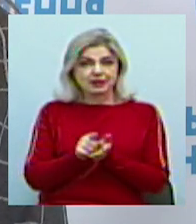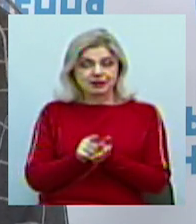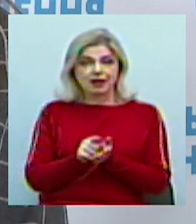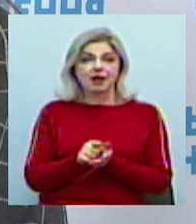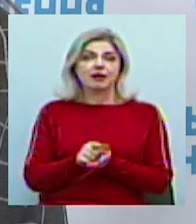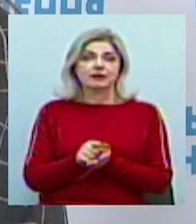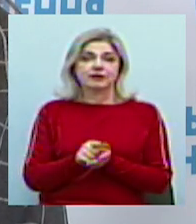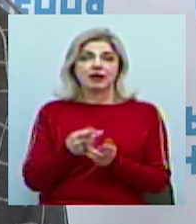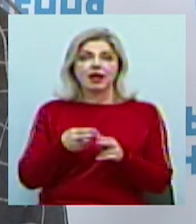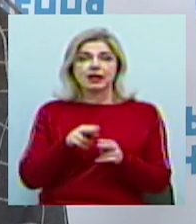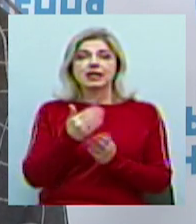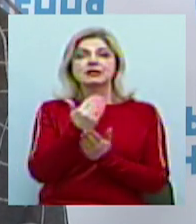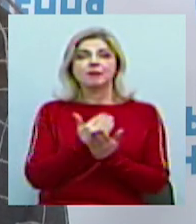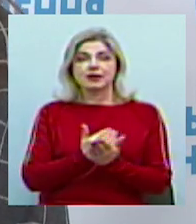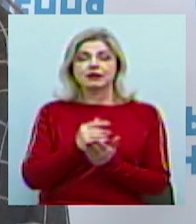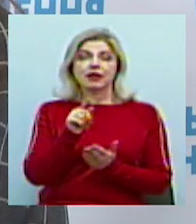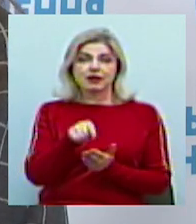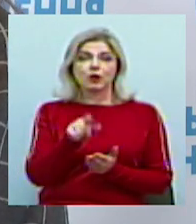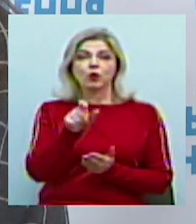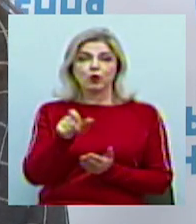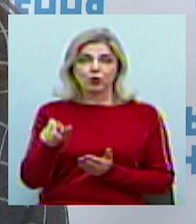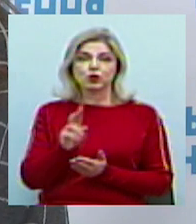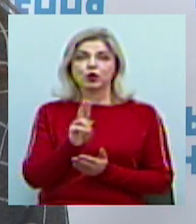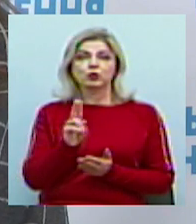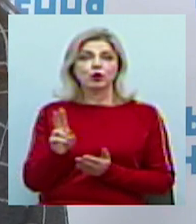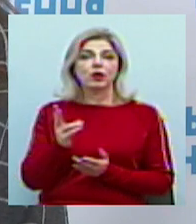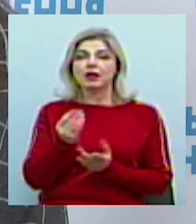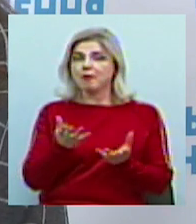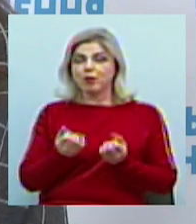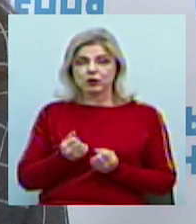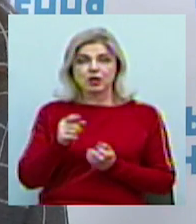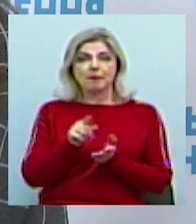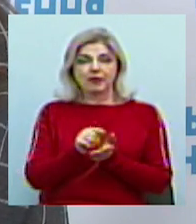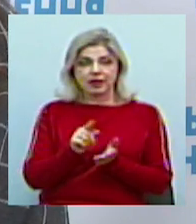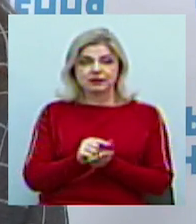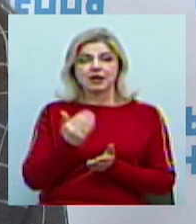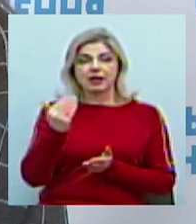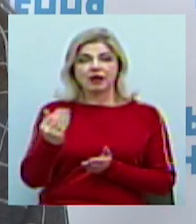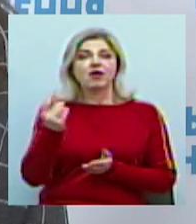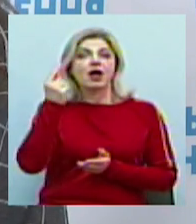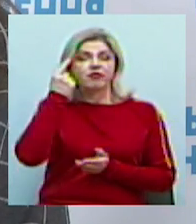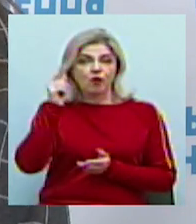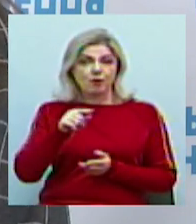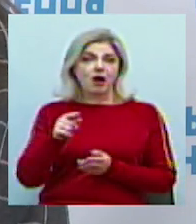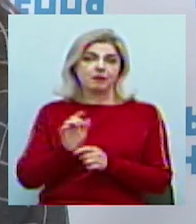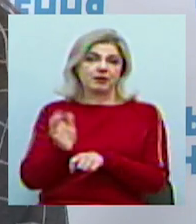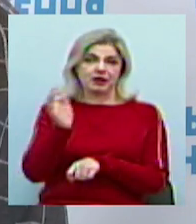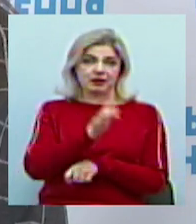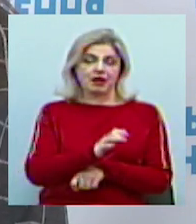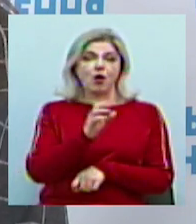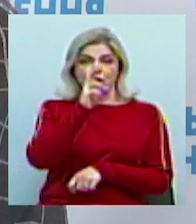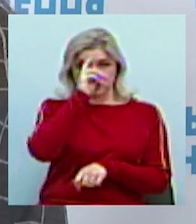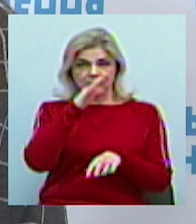Ті списки, ті особи, які не отримують пенсії, всі дані про них пішли до Ощадбанку. Відповідно, вже